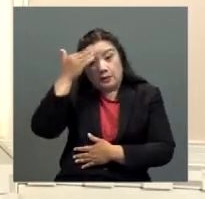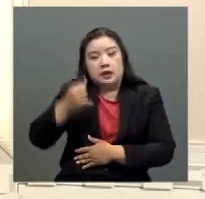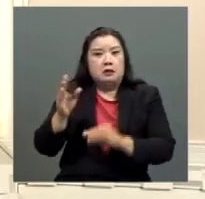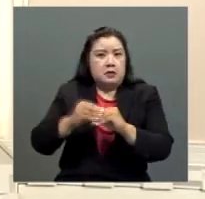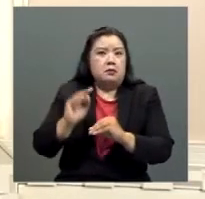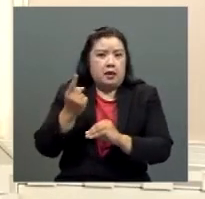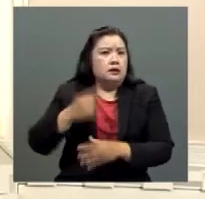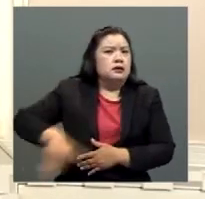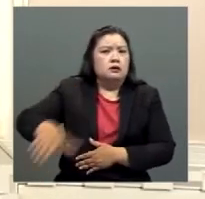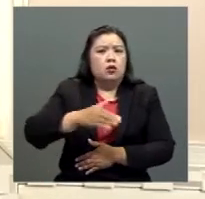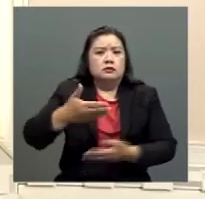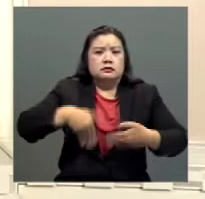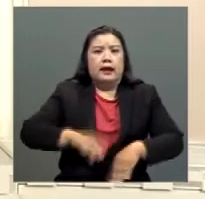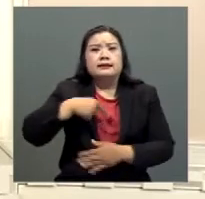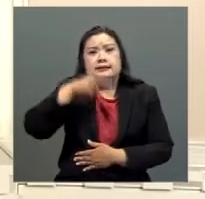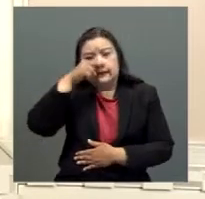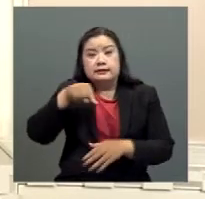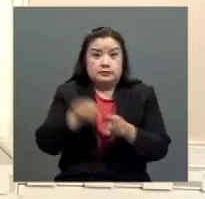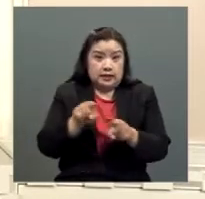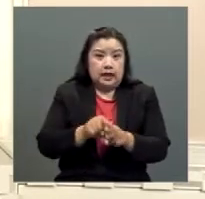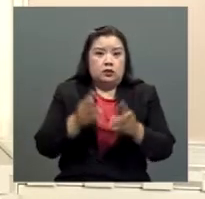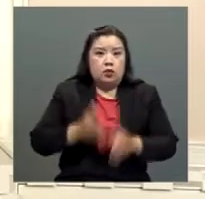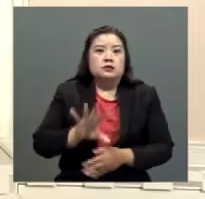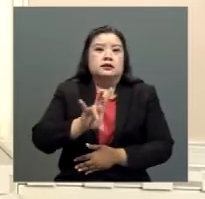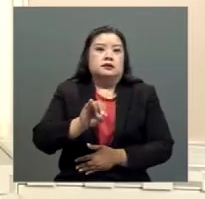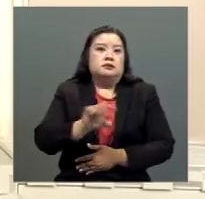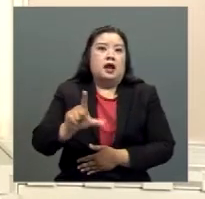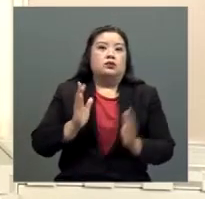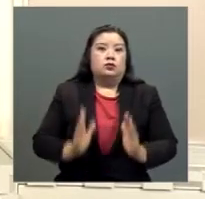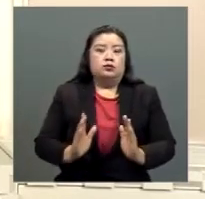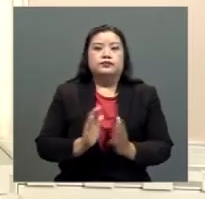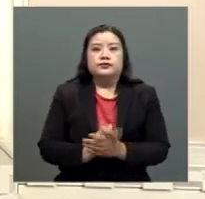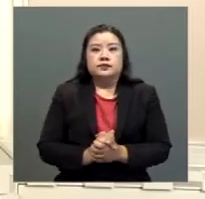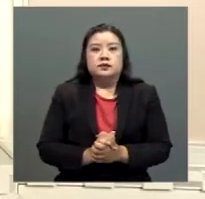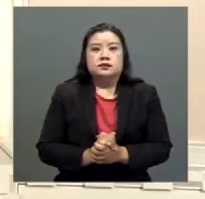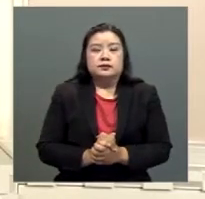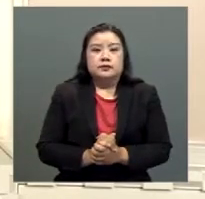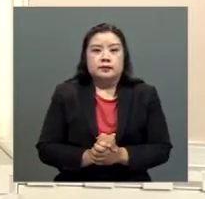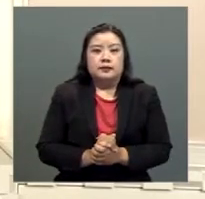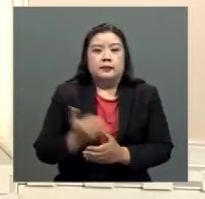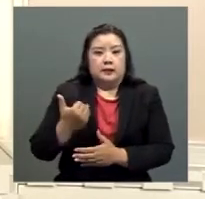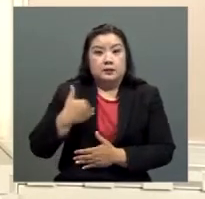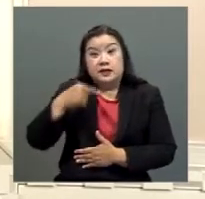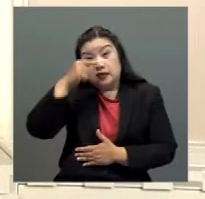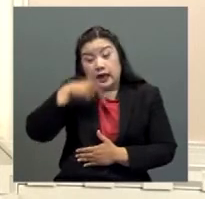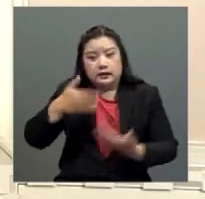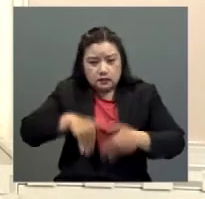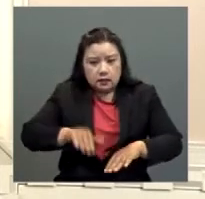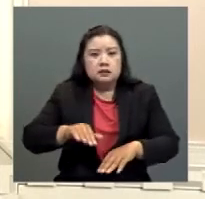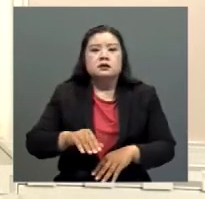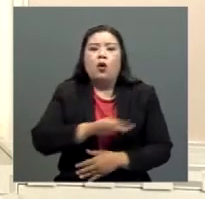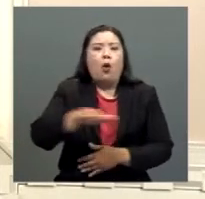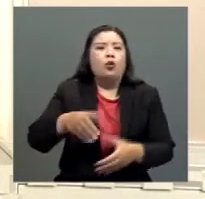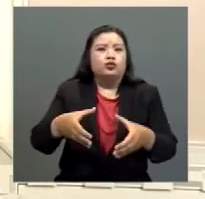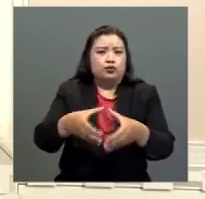ประเทศที่อยู่รอบข้างเรา70ล้านคนนะครับในช่วงวิกฤตนี้ก็คงมีแค่พวกเรากันเองในครอบครัวไทยเท่านั้น